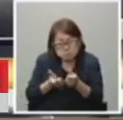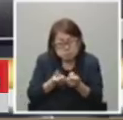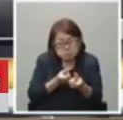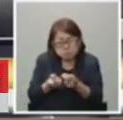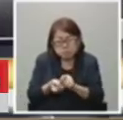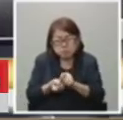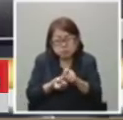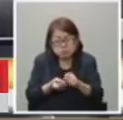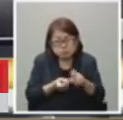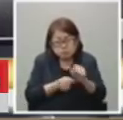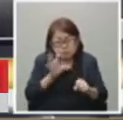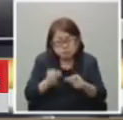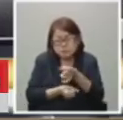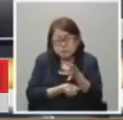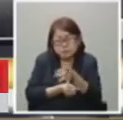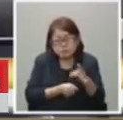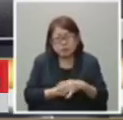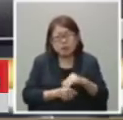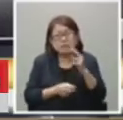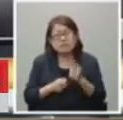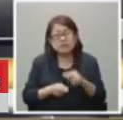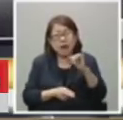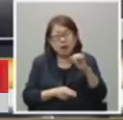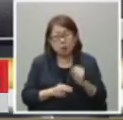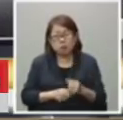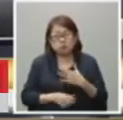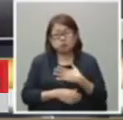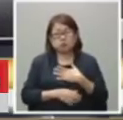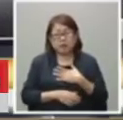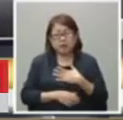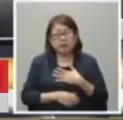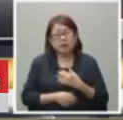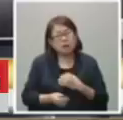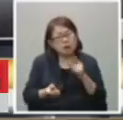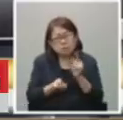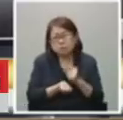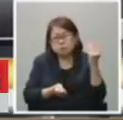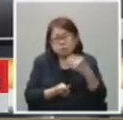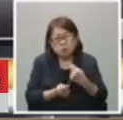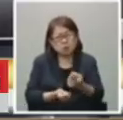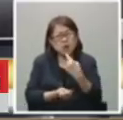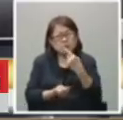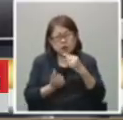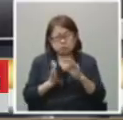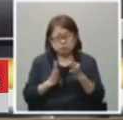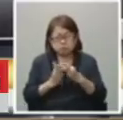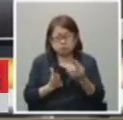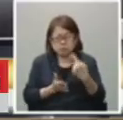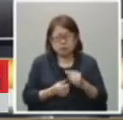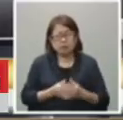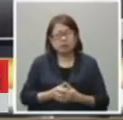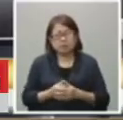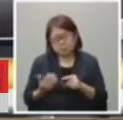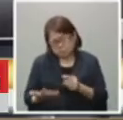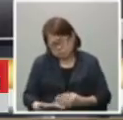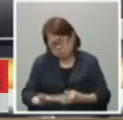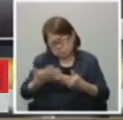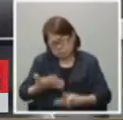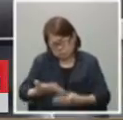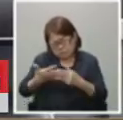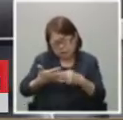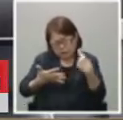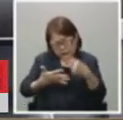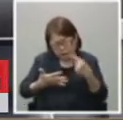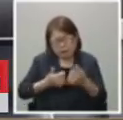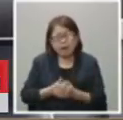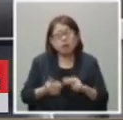ที่ผมเจอมาหลายครั้งครับไอ้พวก IO เนี่ยเข้ามาด่าใน Facebook บ้างไล่ไปก็ไม่มีตัวตนครับเขาเรียกกันว่